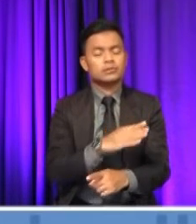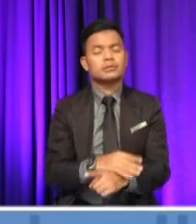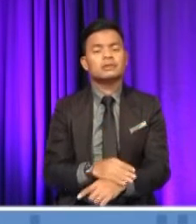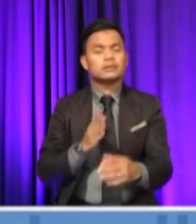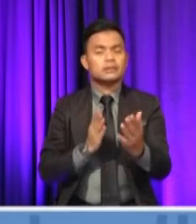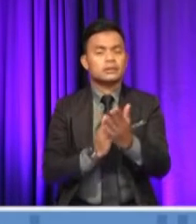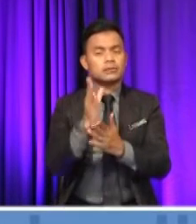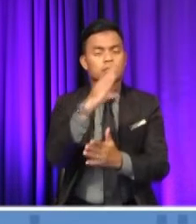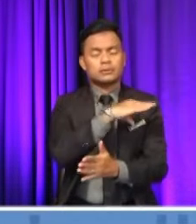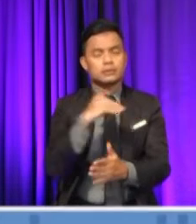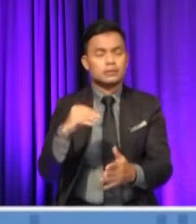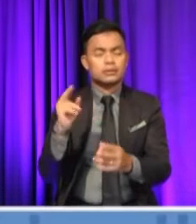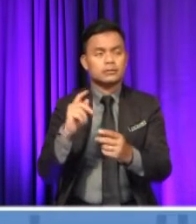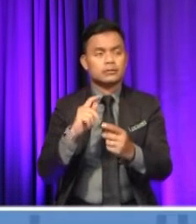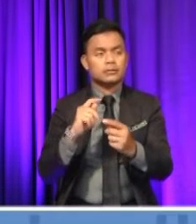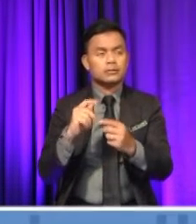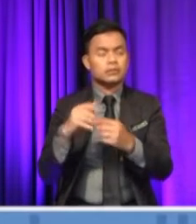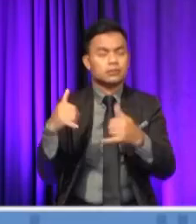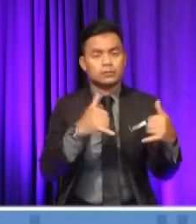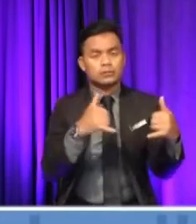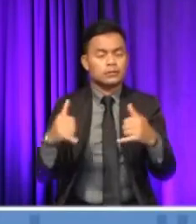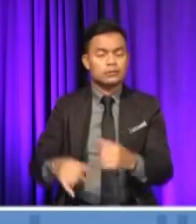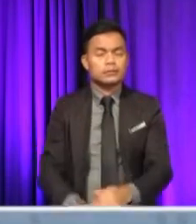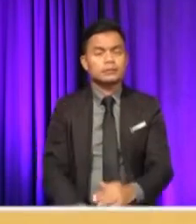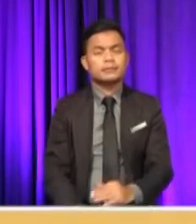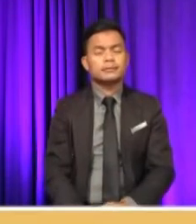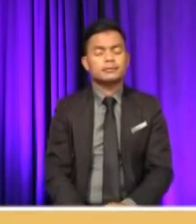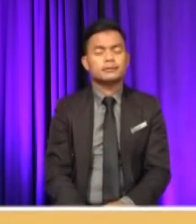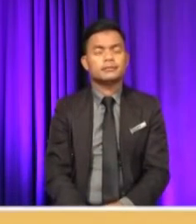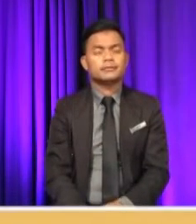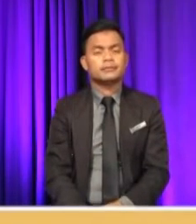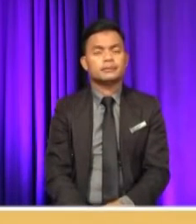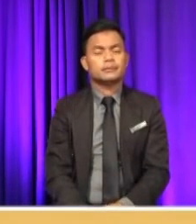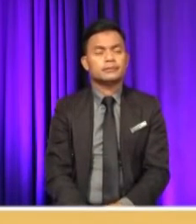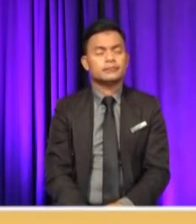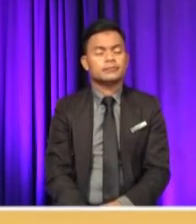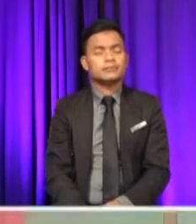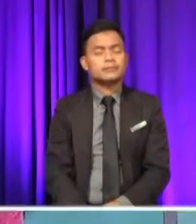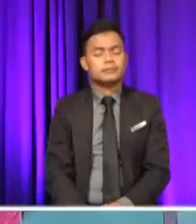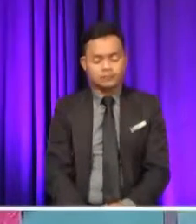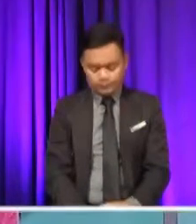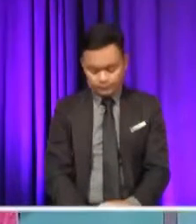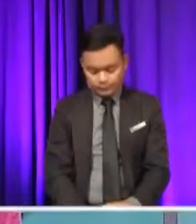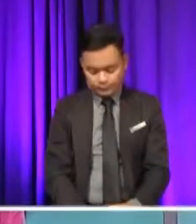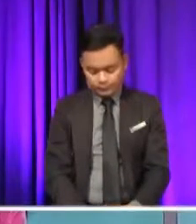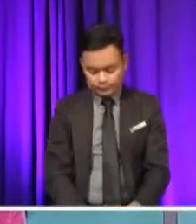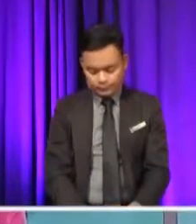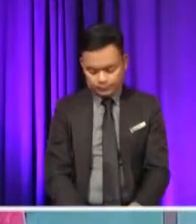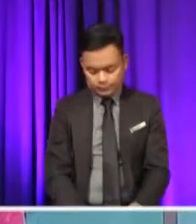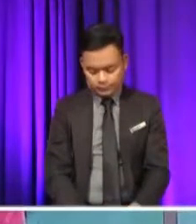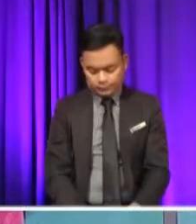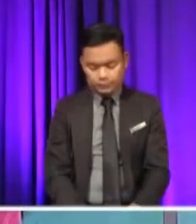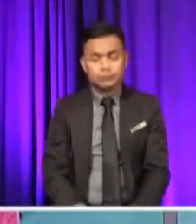ulang-alik. Betul. 2 Terbaik. markah. 2 markah. Ini kalau tak dapat jawab rugi sangat ni. Betul. Soalan senang sangat. Okey.